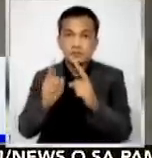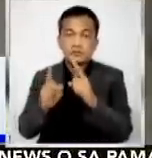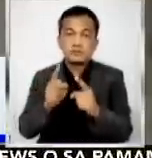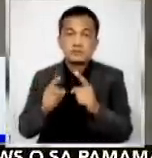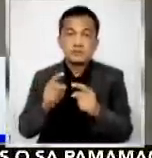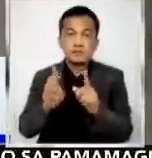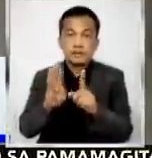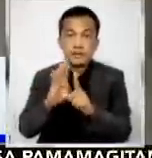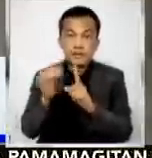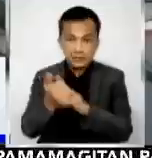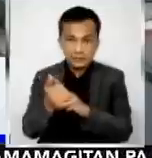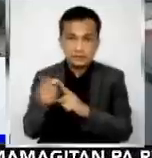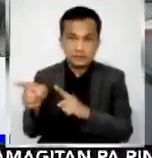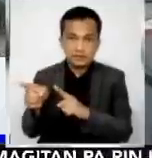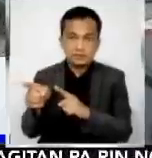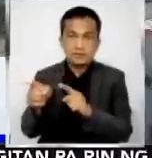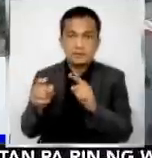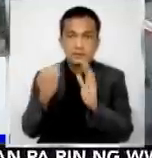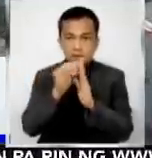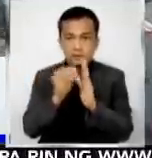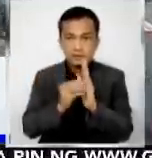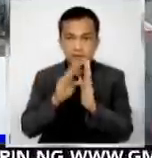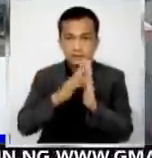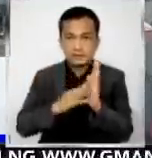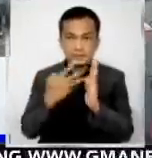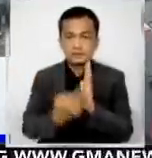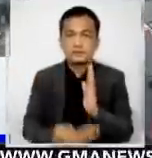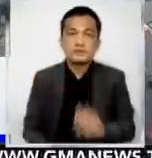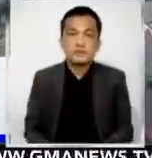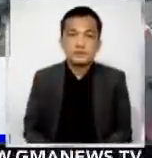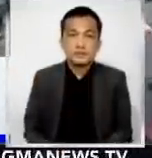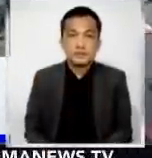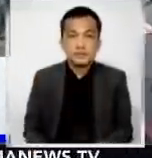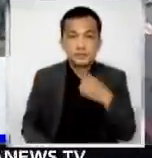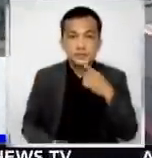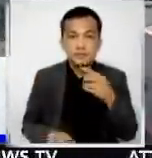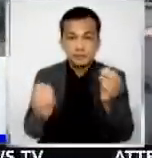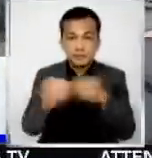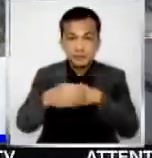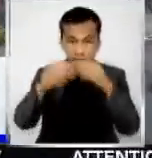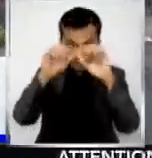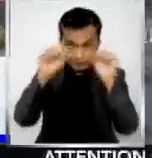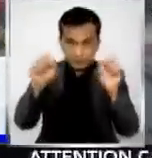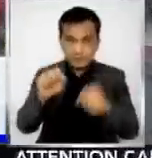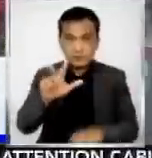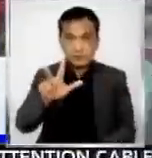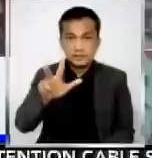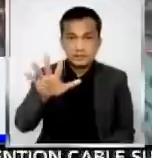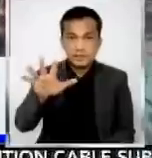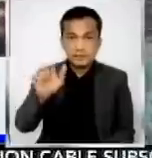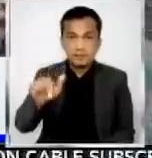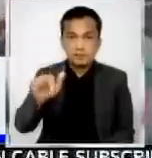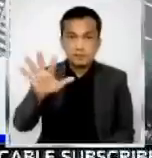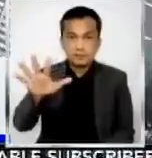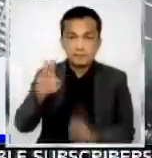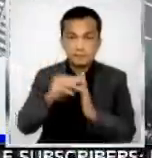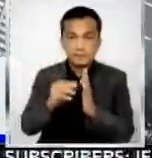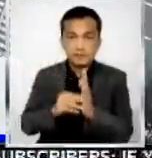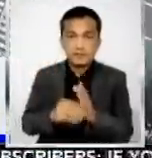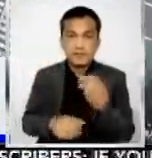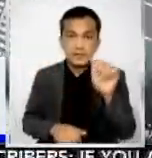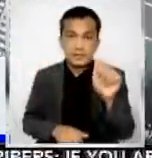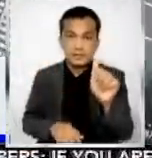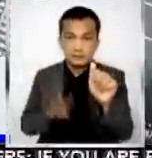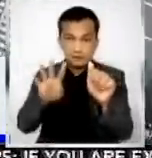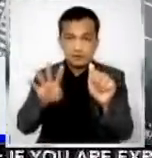ay mailista. Ayon sa Malacanang, nasa 35.5 million ang nasa A4 category, 13